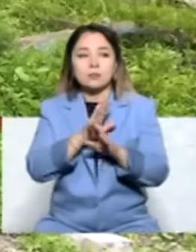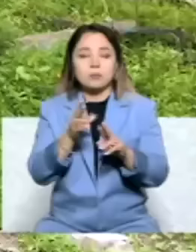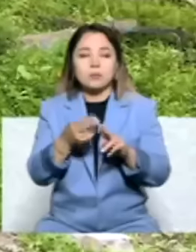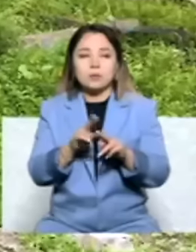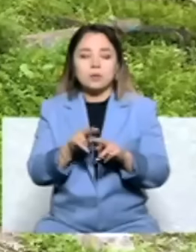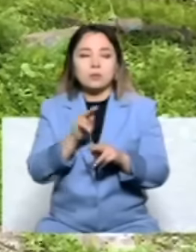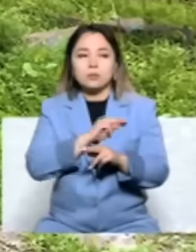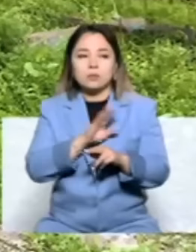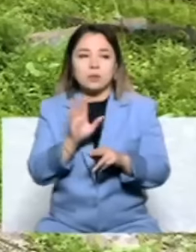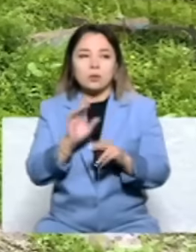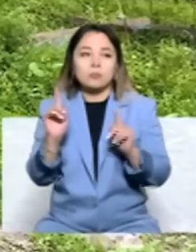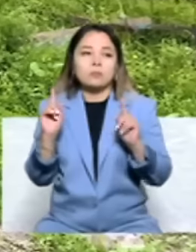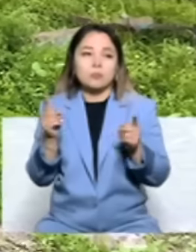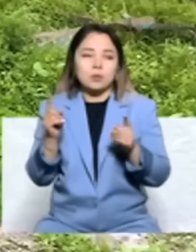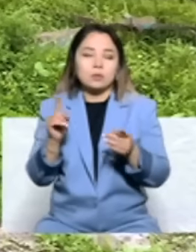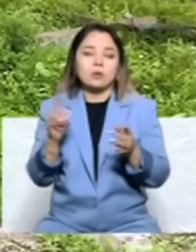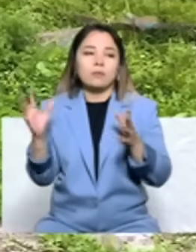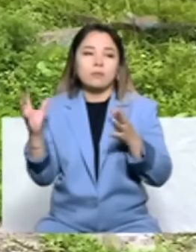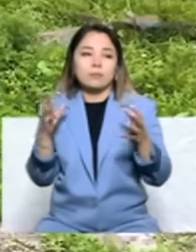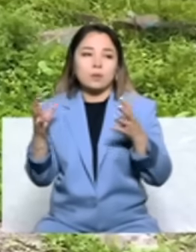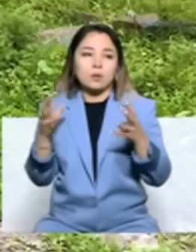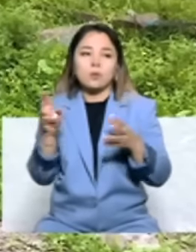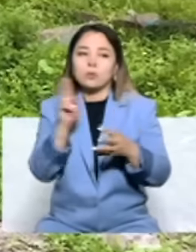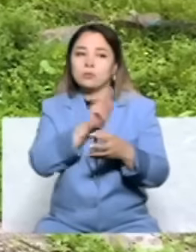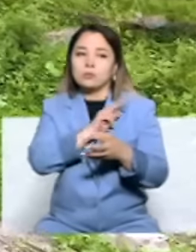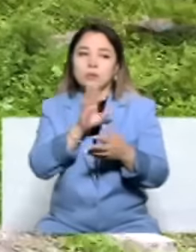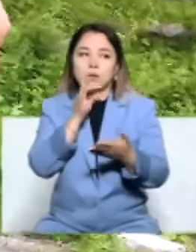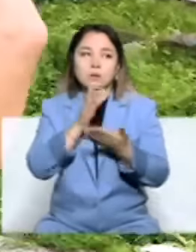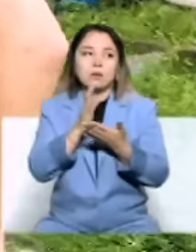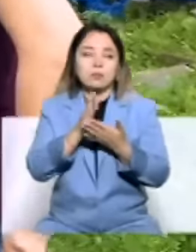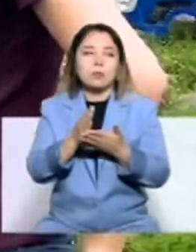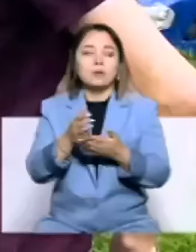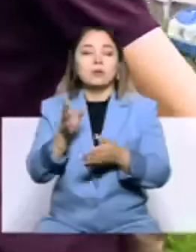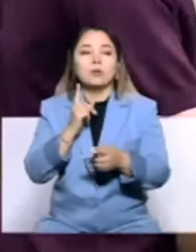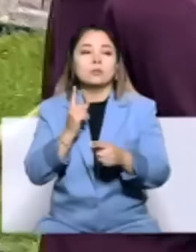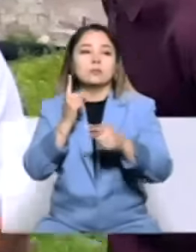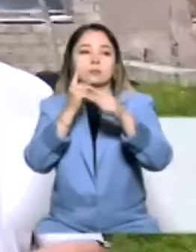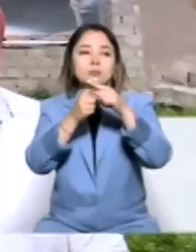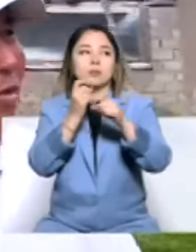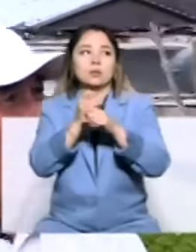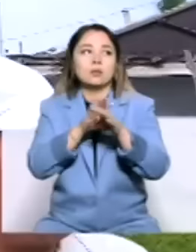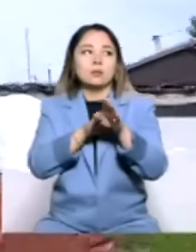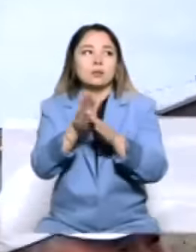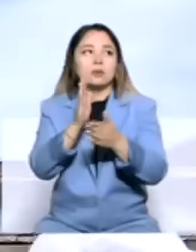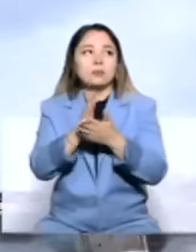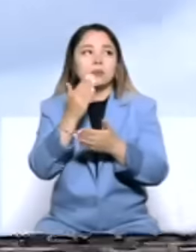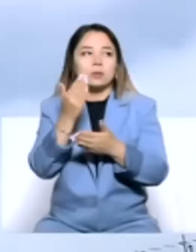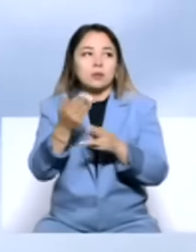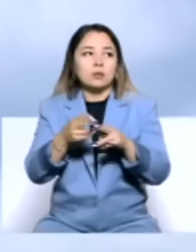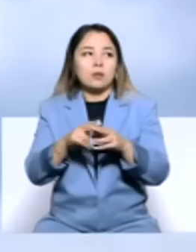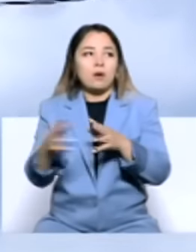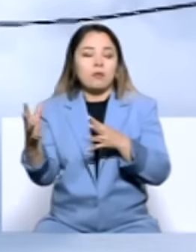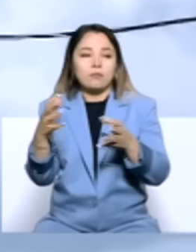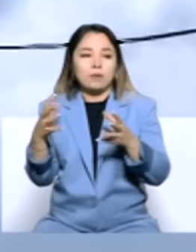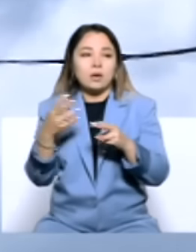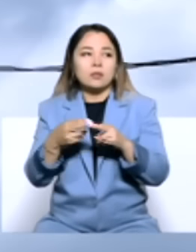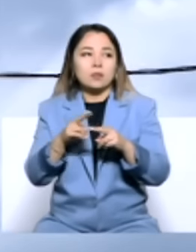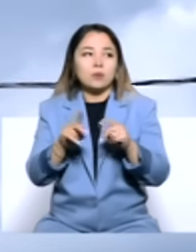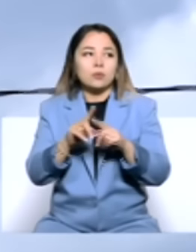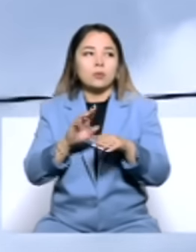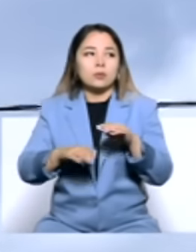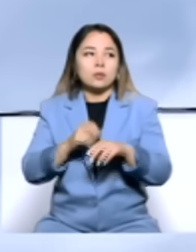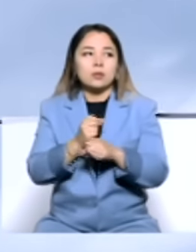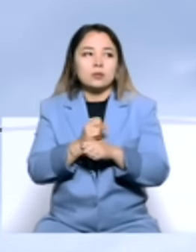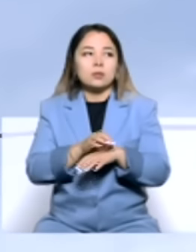неге телефон көтөрмөйсүң дейт. Бирок та телефон тартпайт, сол үчүн ана төбөгө орнотуп койдук. Колдон иштеп койгон wi-fi-ларыңыз го. Wi-fi сол колдон